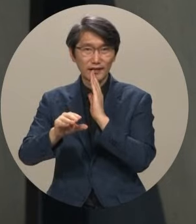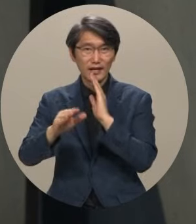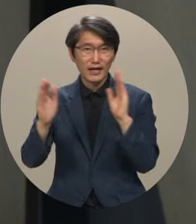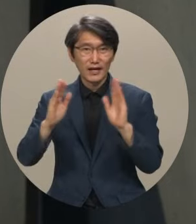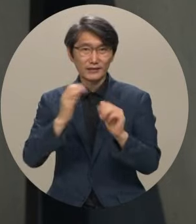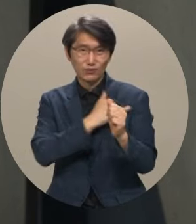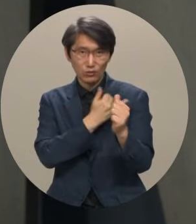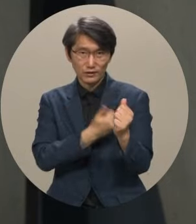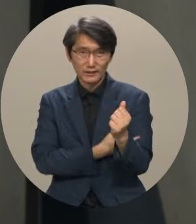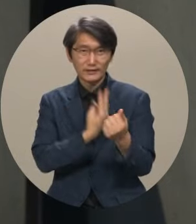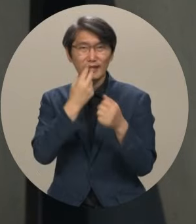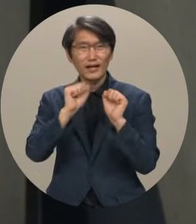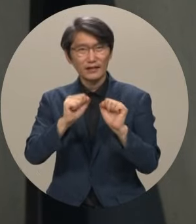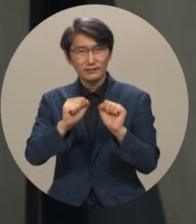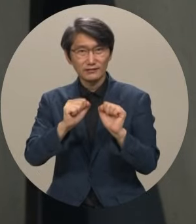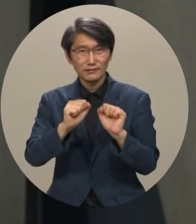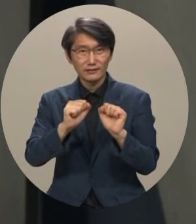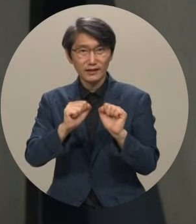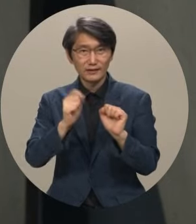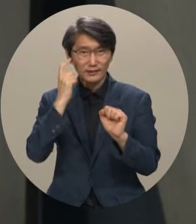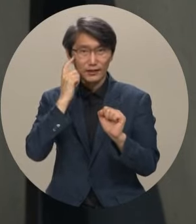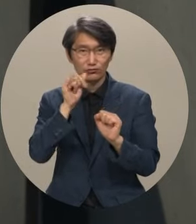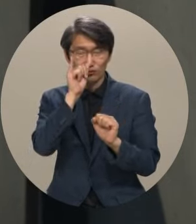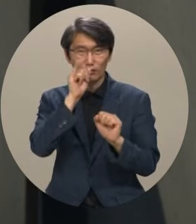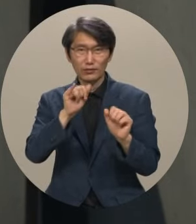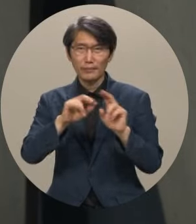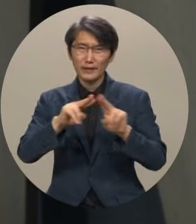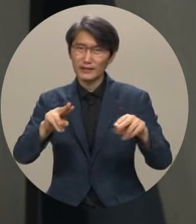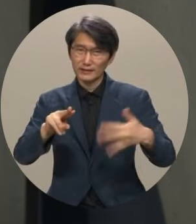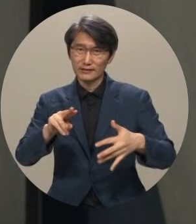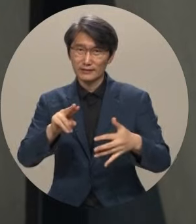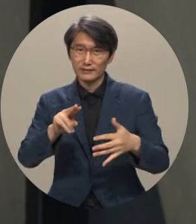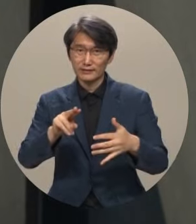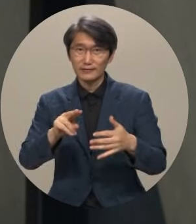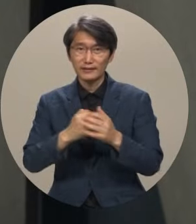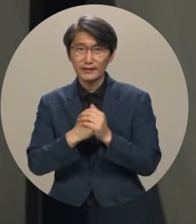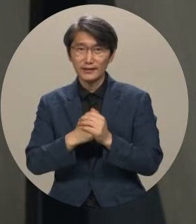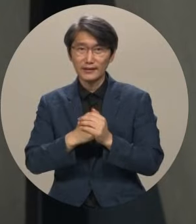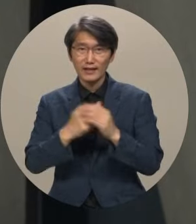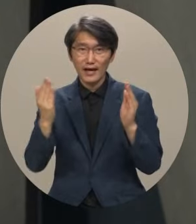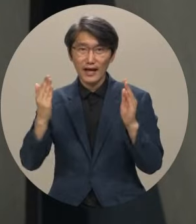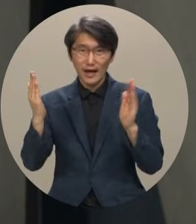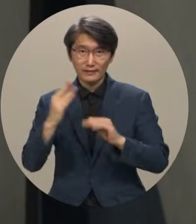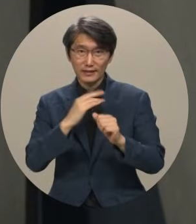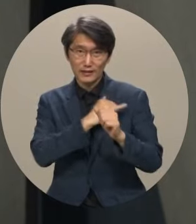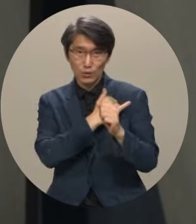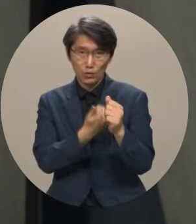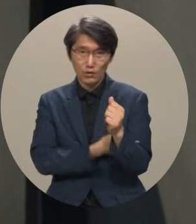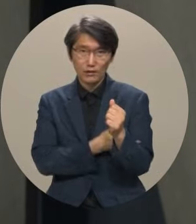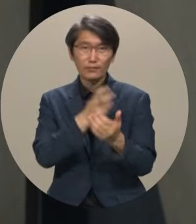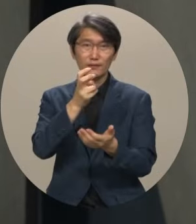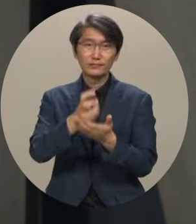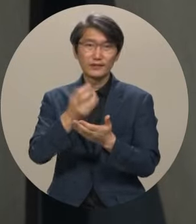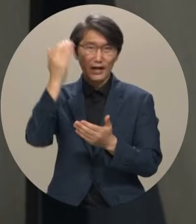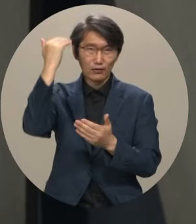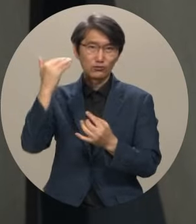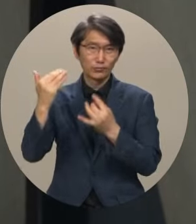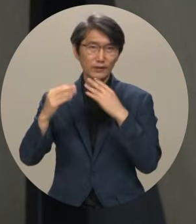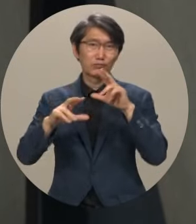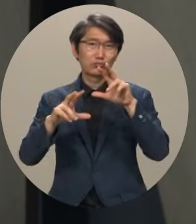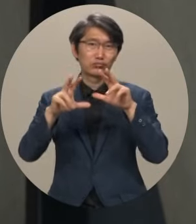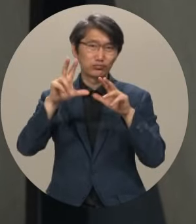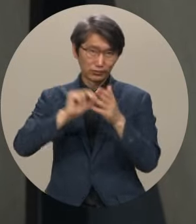사라진 게 아니고 아직 살아있다 이렇게 생각하고 있고요. 이 학생인권 조례는 단지 우리나라만의 문제가